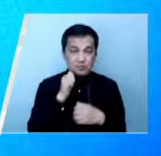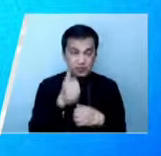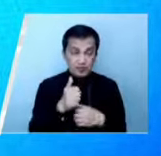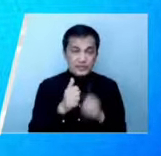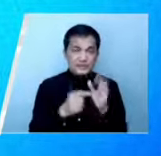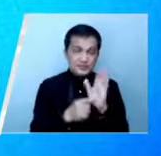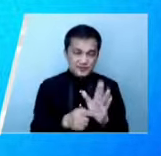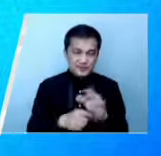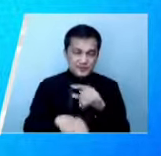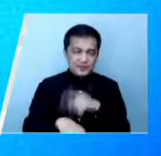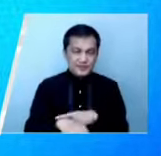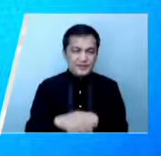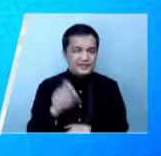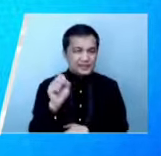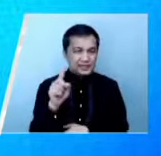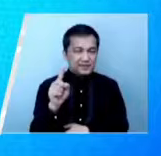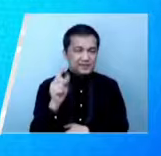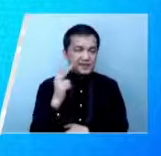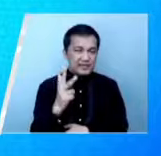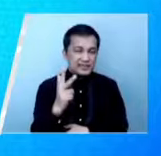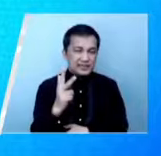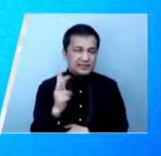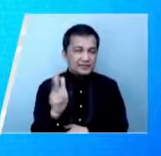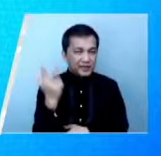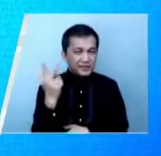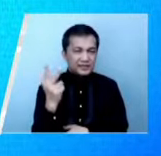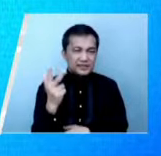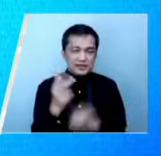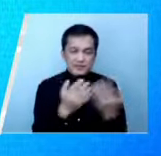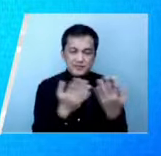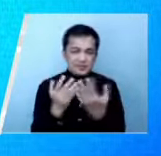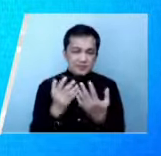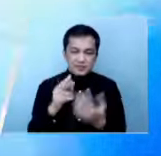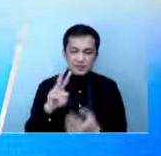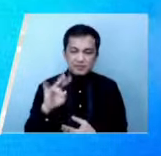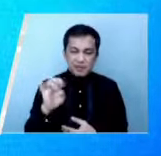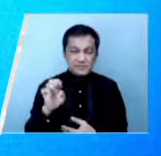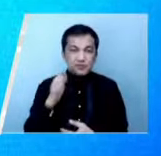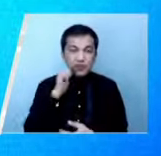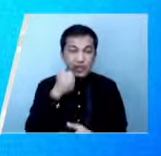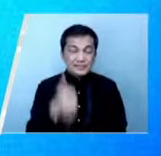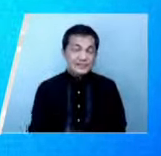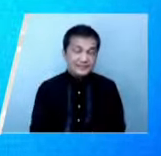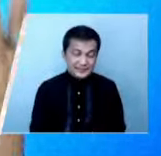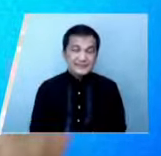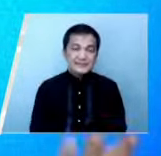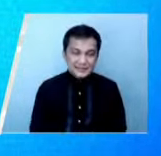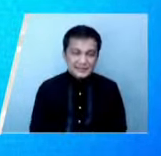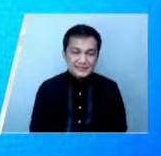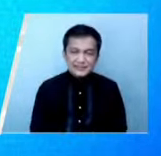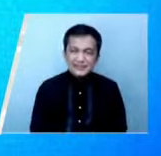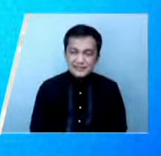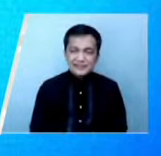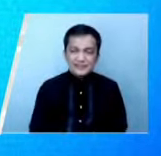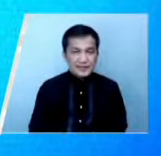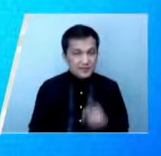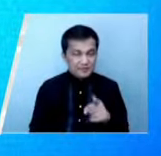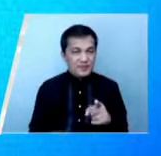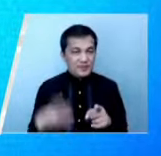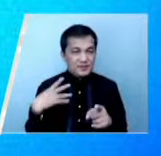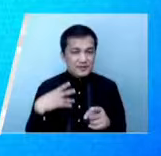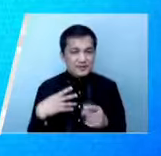Showtime, 11:30 a.m. at birthday din ni Vice bukas. Yo, that's kaya something to celebrate. Abangan nyo po ang